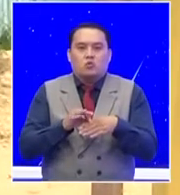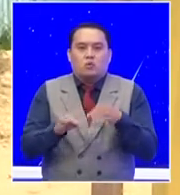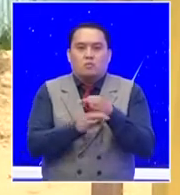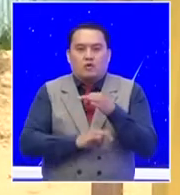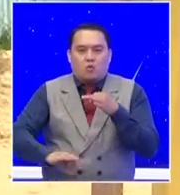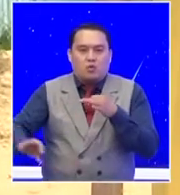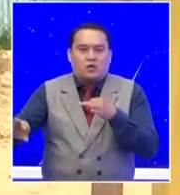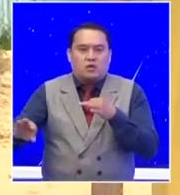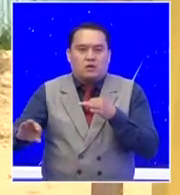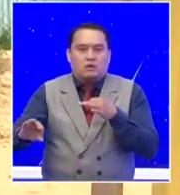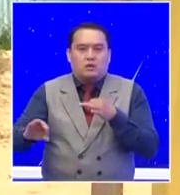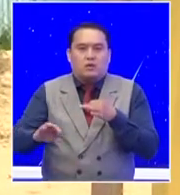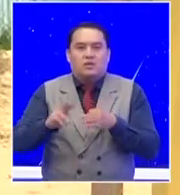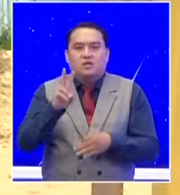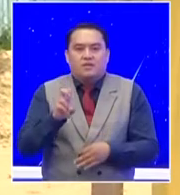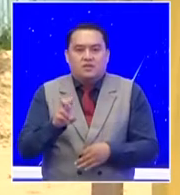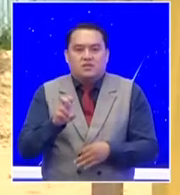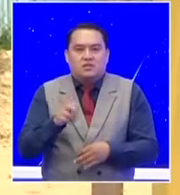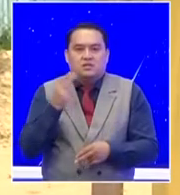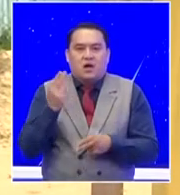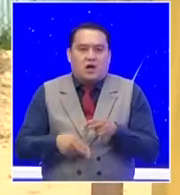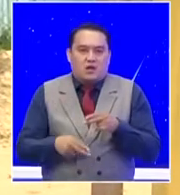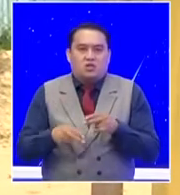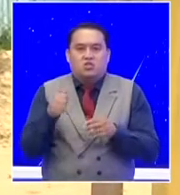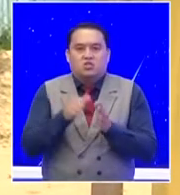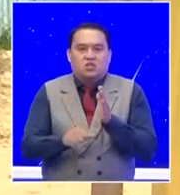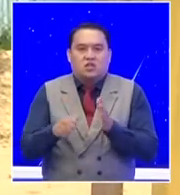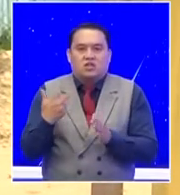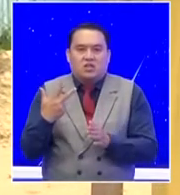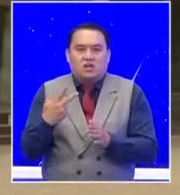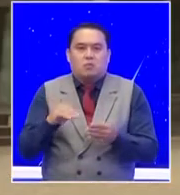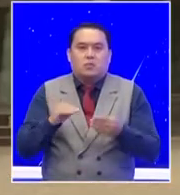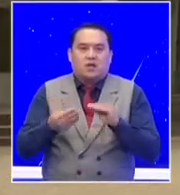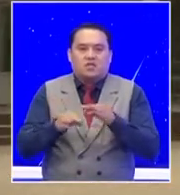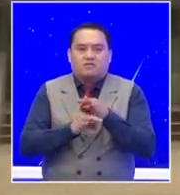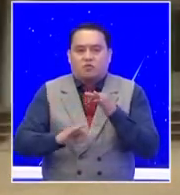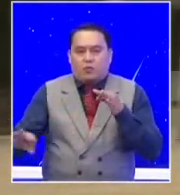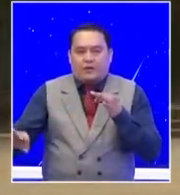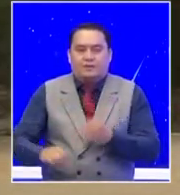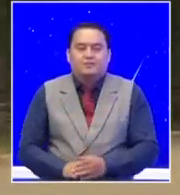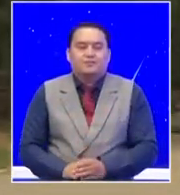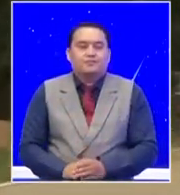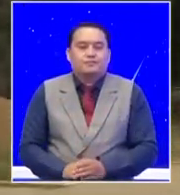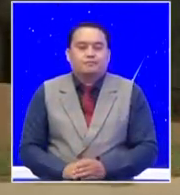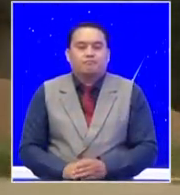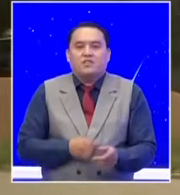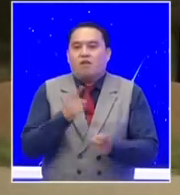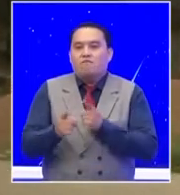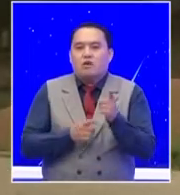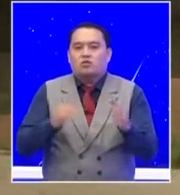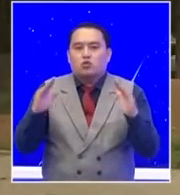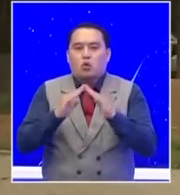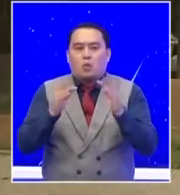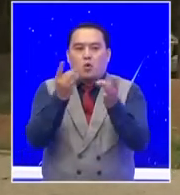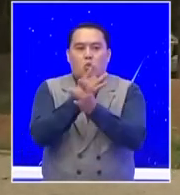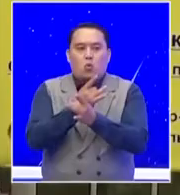трубопровода. Диаметром 200, заканчивается диаметром 63 пластиковой трубы. В рамках ДКЗ идет и восстановление Дома культуры в